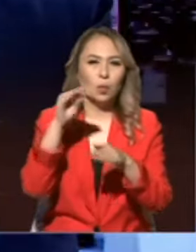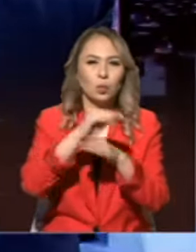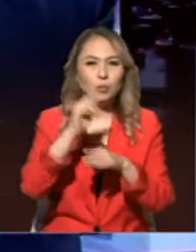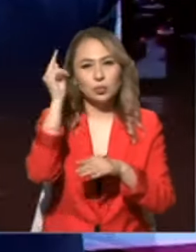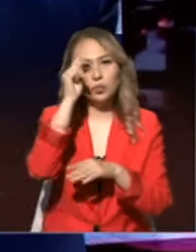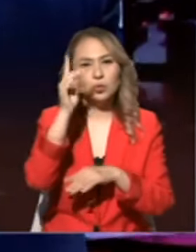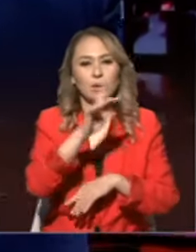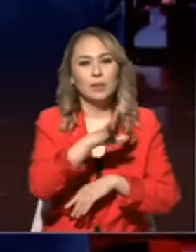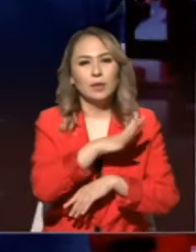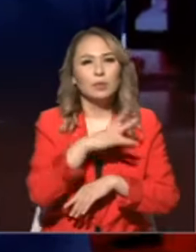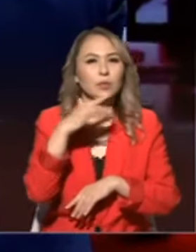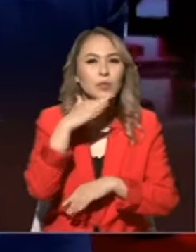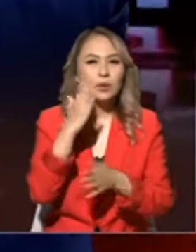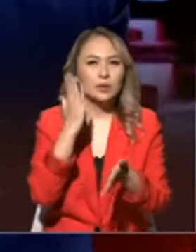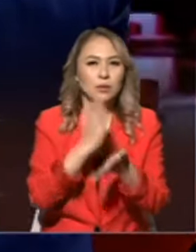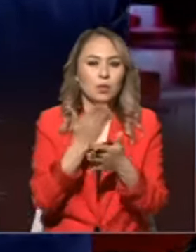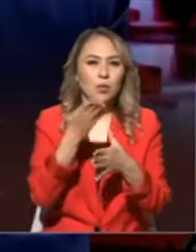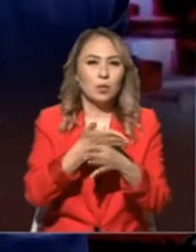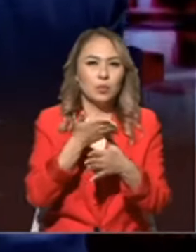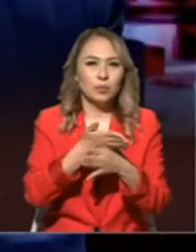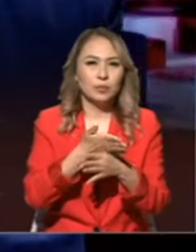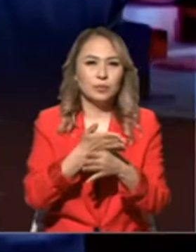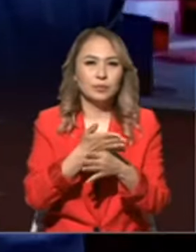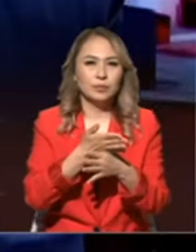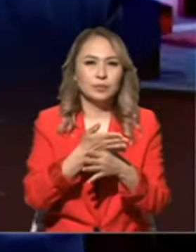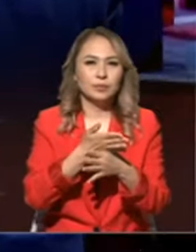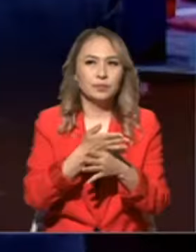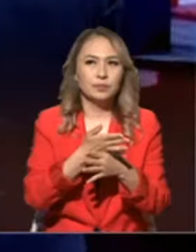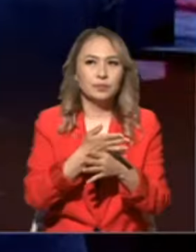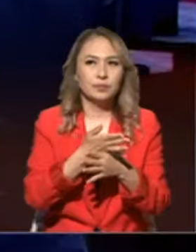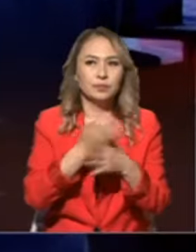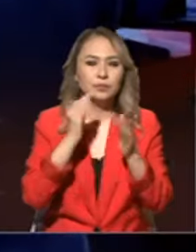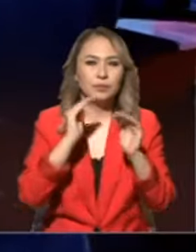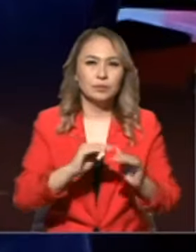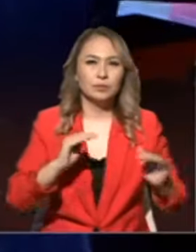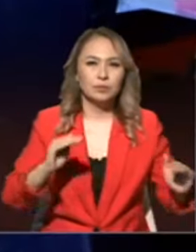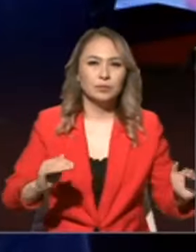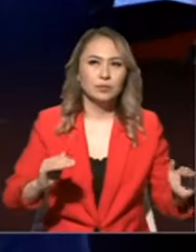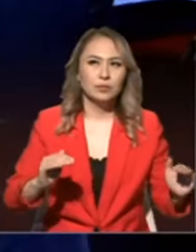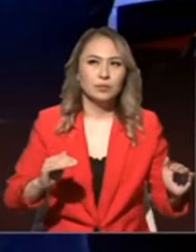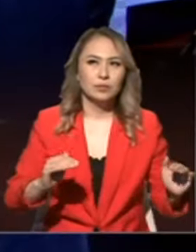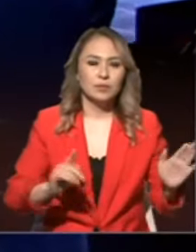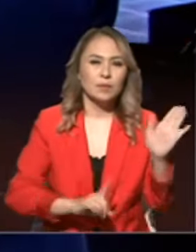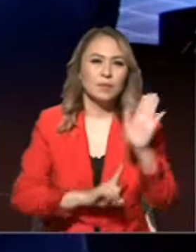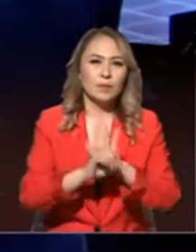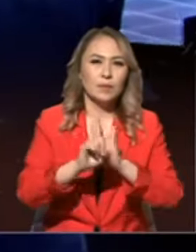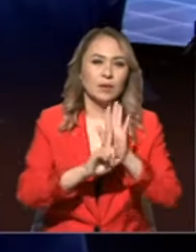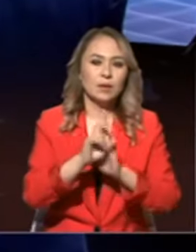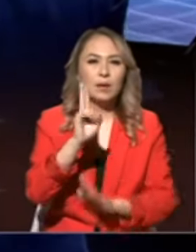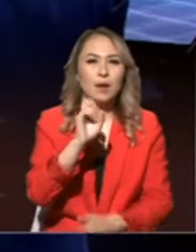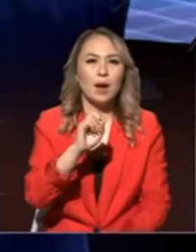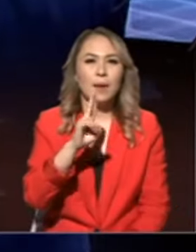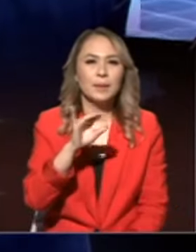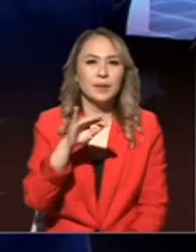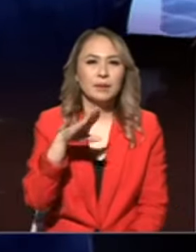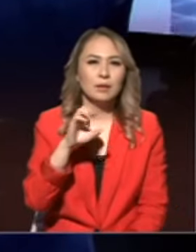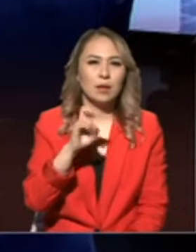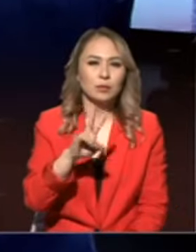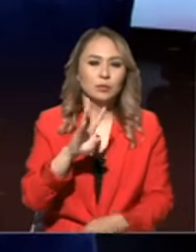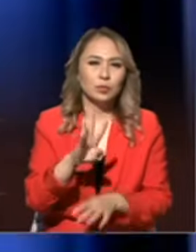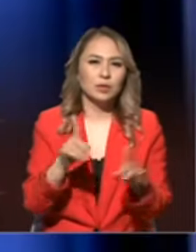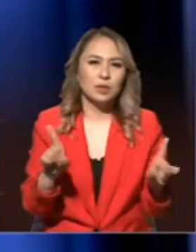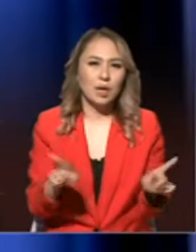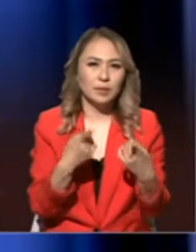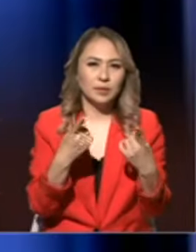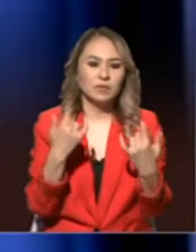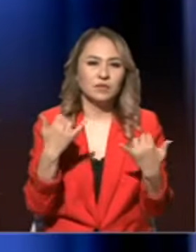үшін көп не қылып жатыр ғой, мысалы көмектер беріліп жатыр. Бұл баланы адами капитал ретінде дамытады.